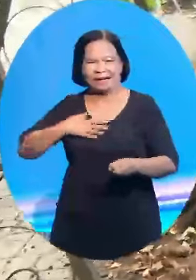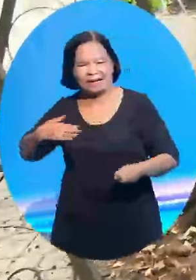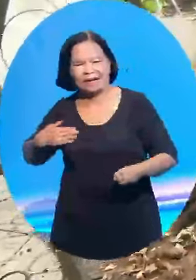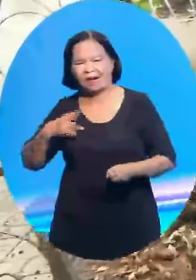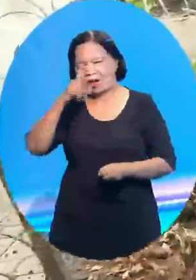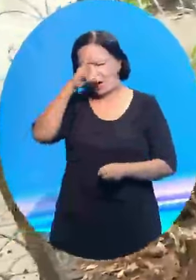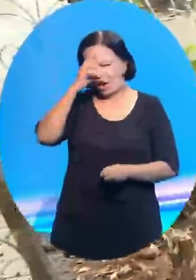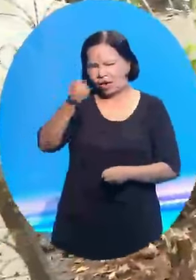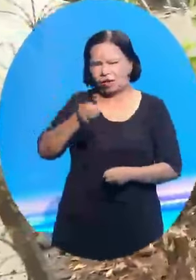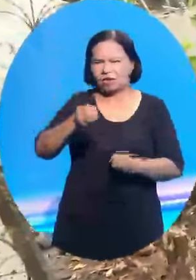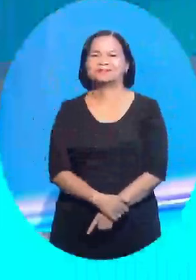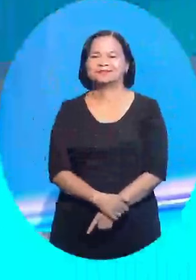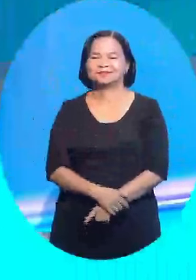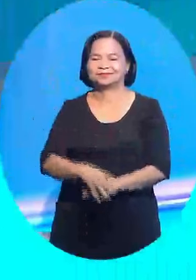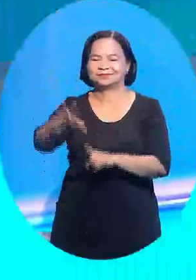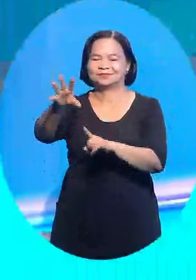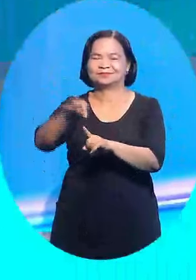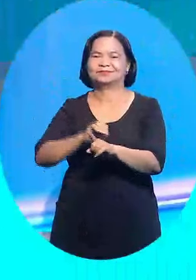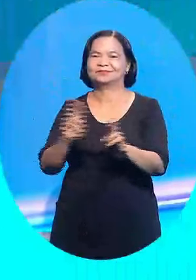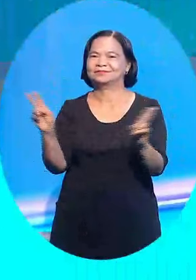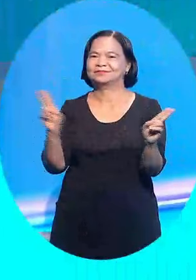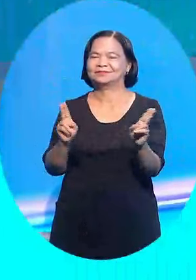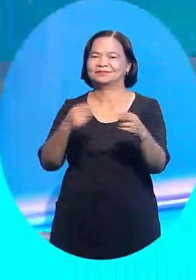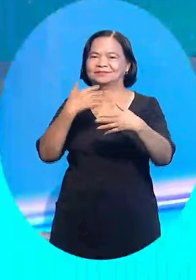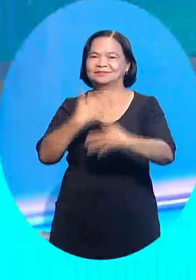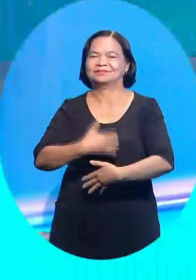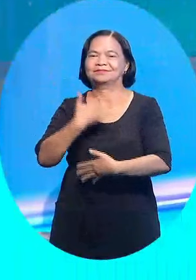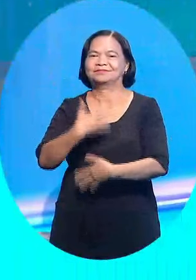còn đó. Tin vừa rồi cũng đã khép lại bản